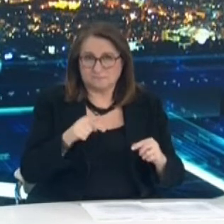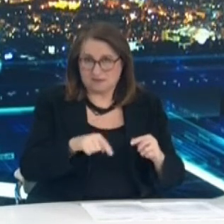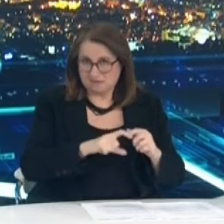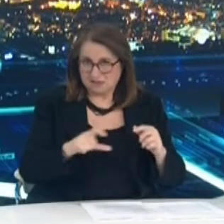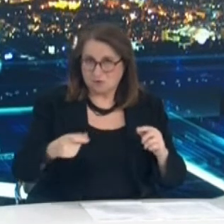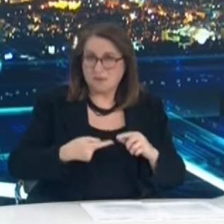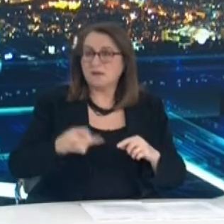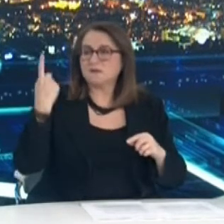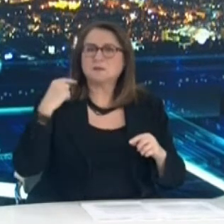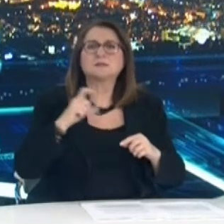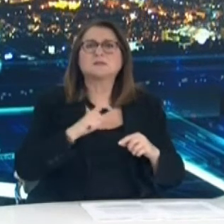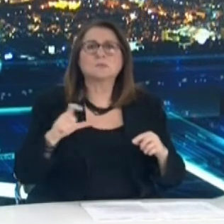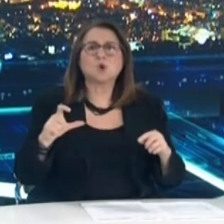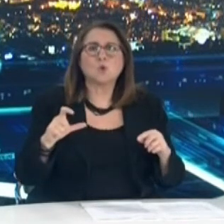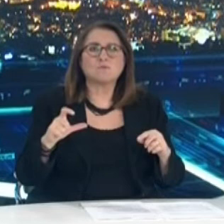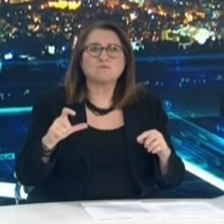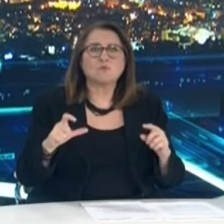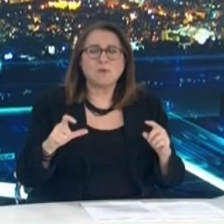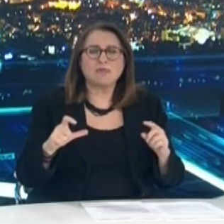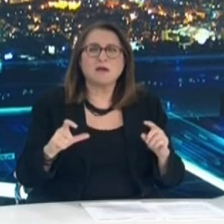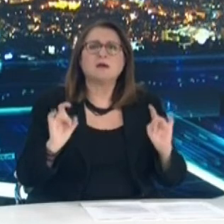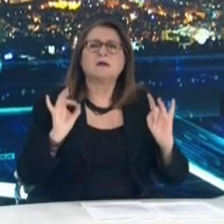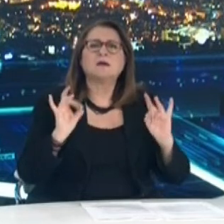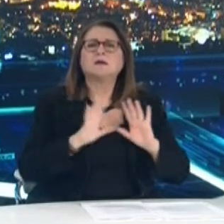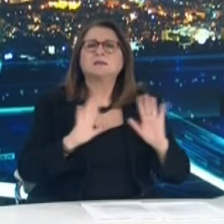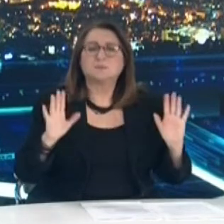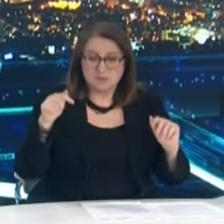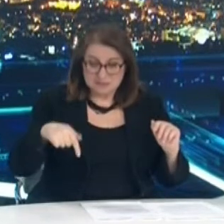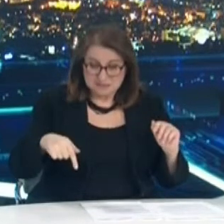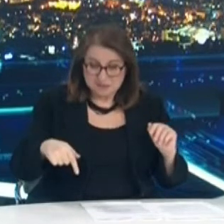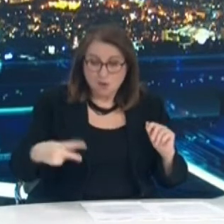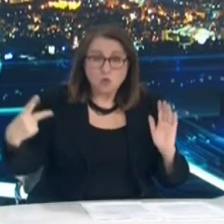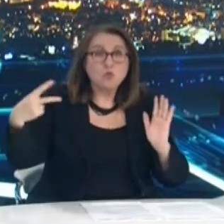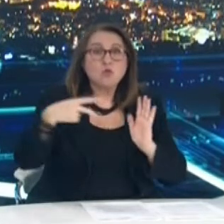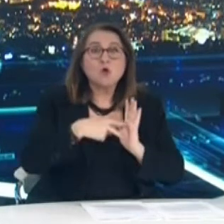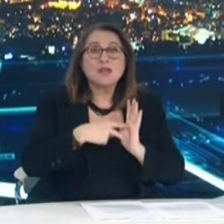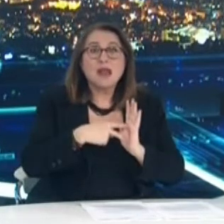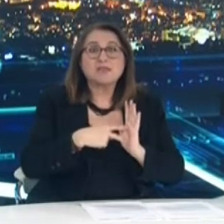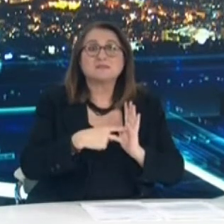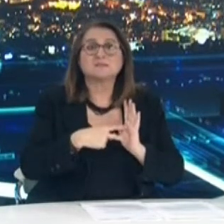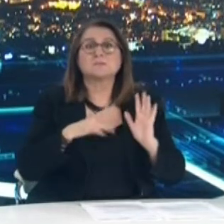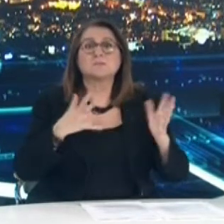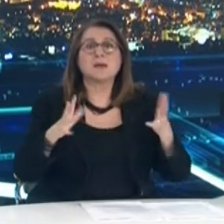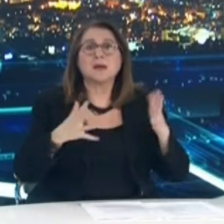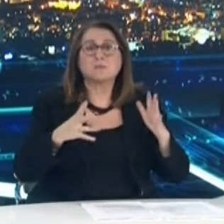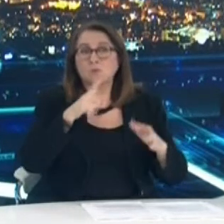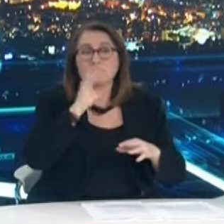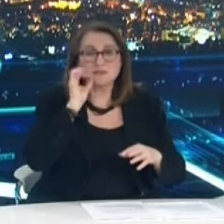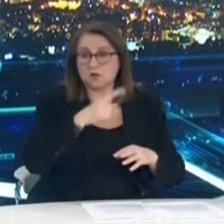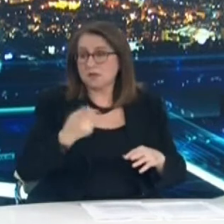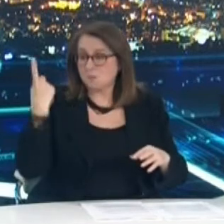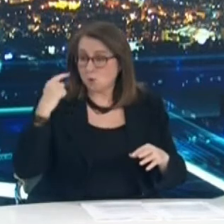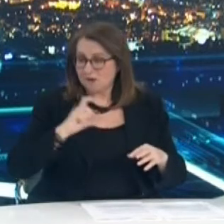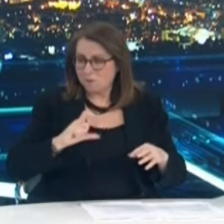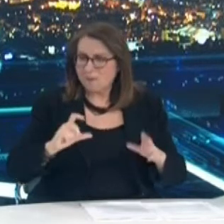εβδομάδα ακριβώς, και υπολογίζεται ότι σήμερα έχουμε σχεδόν 2.000 ενεργά κρούσματα στη Θεσσαλονίκη. Ο αριθμός